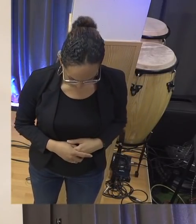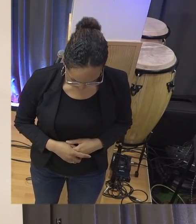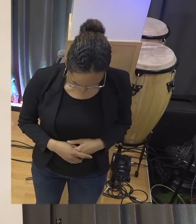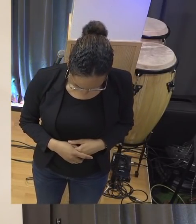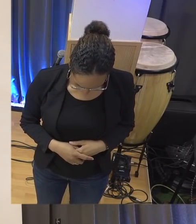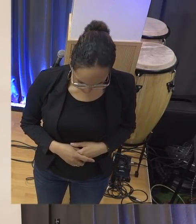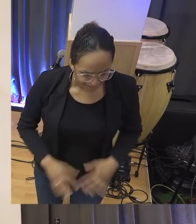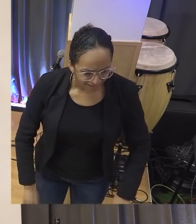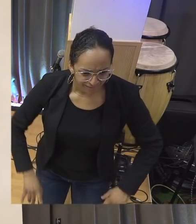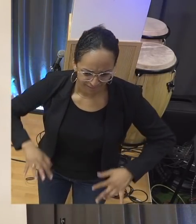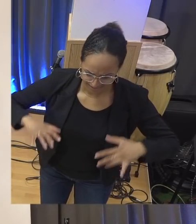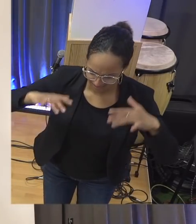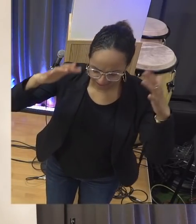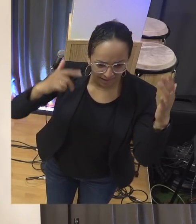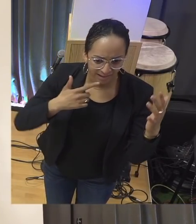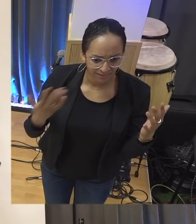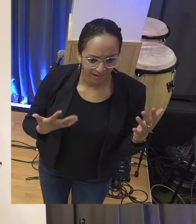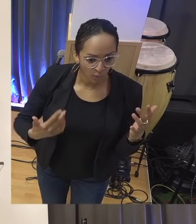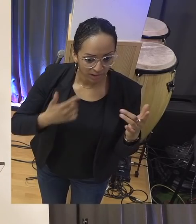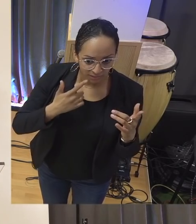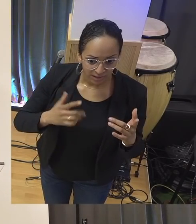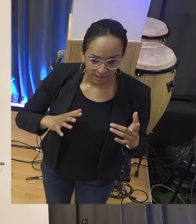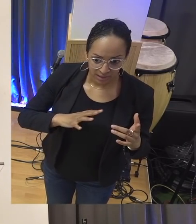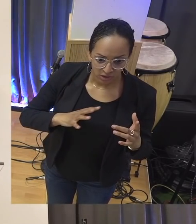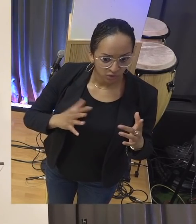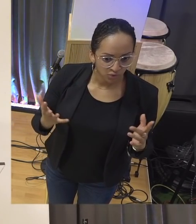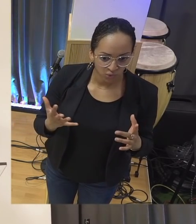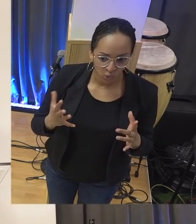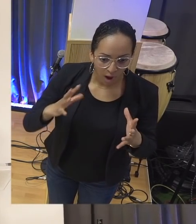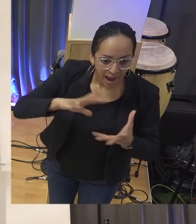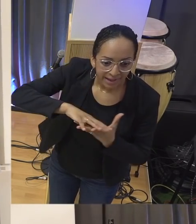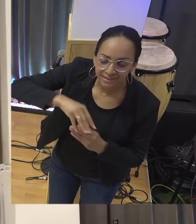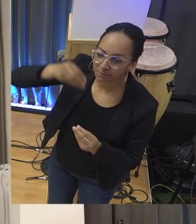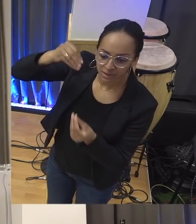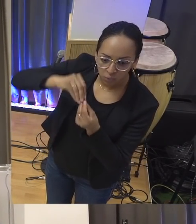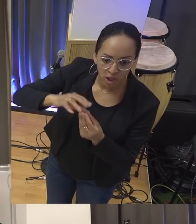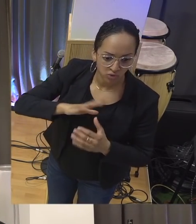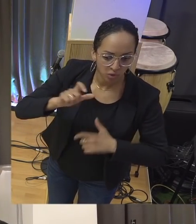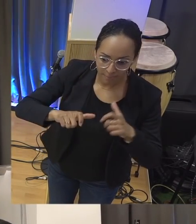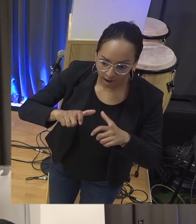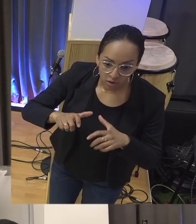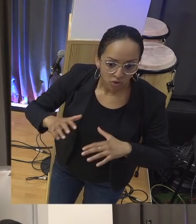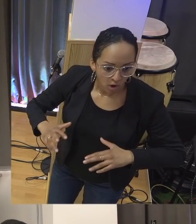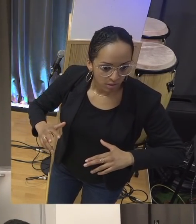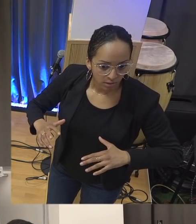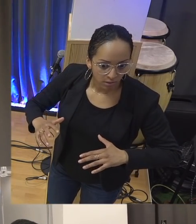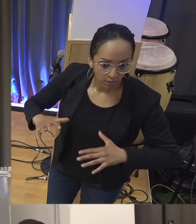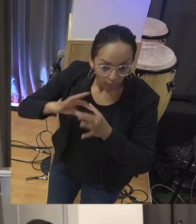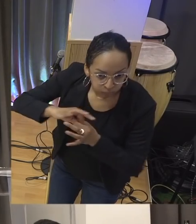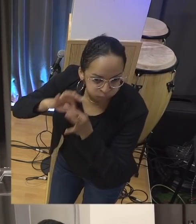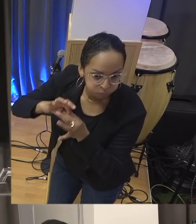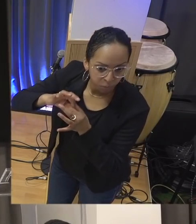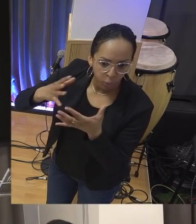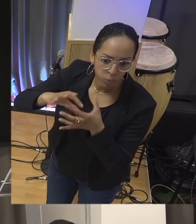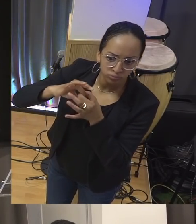Ça veut dire qu'il y a encore des degrés spirituels, et ça me rassure. Vous savez, quand j'étais dans l'islam,